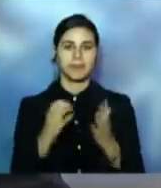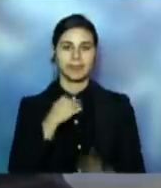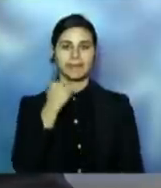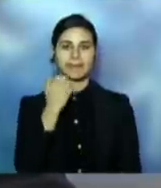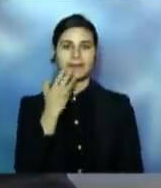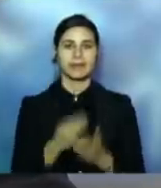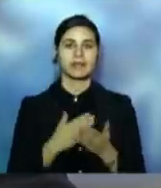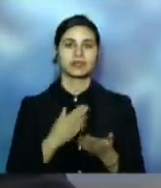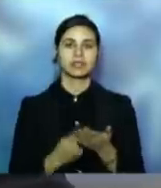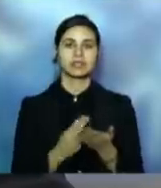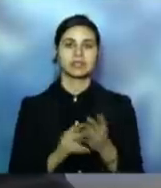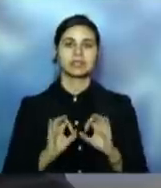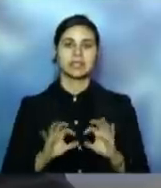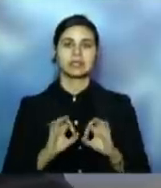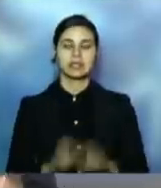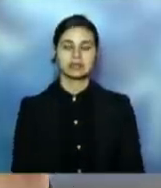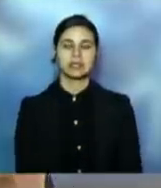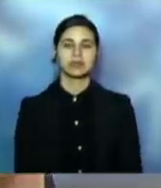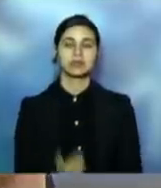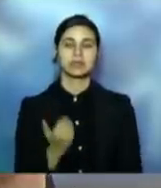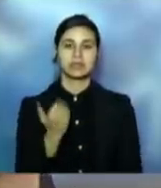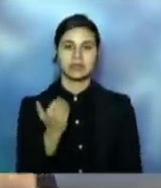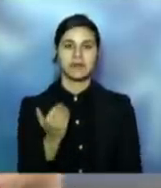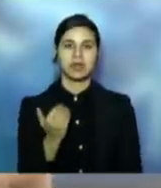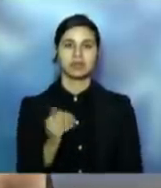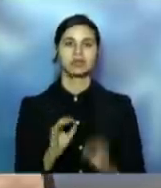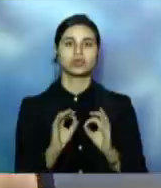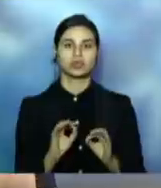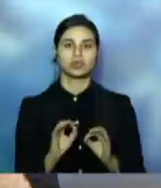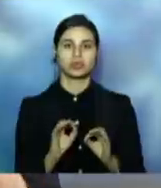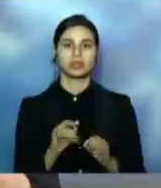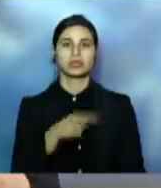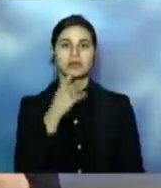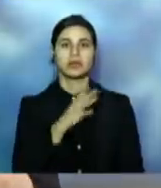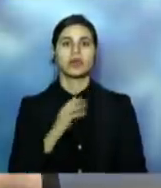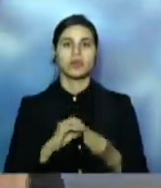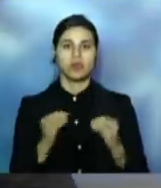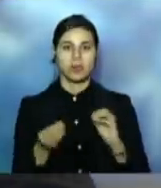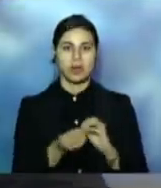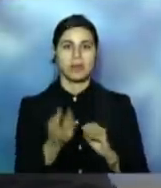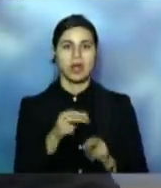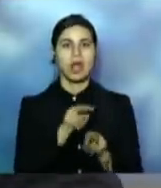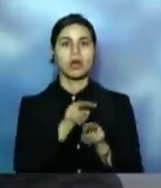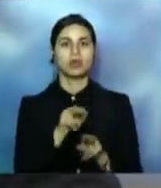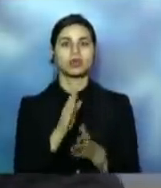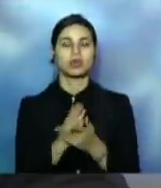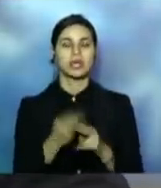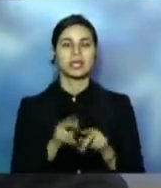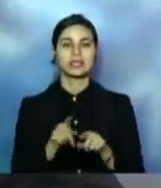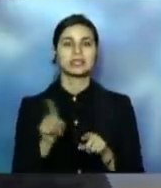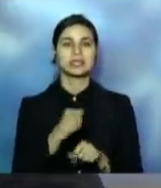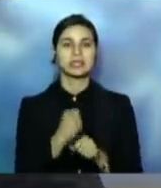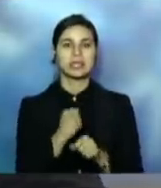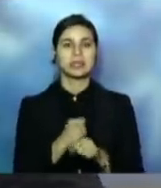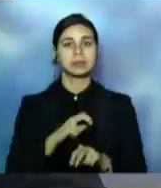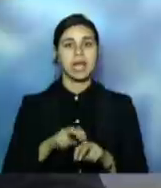ჩვენი წიგნის წარდგენისათვის. თქვენ ზუსტად ჩაწვდით პრობლემას. კონტროლი არის ის, რასაც